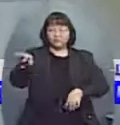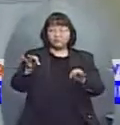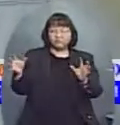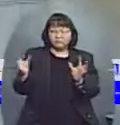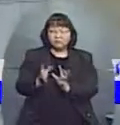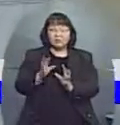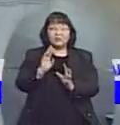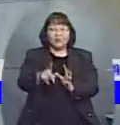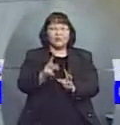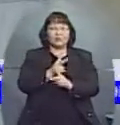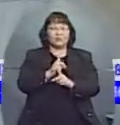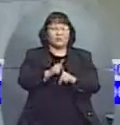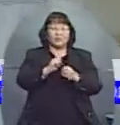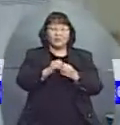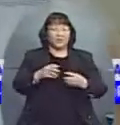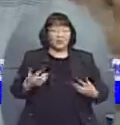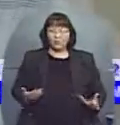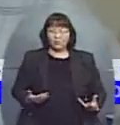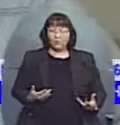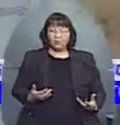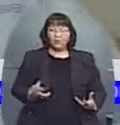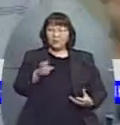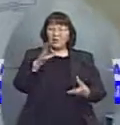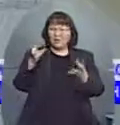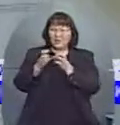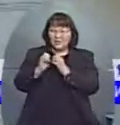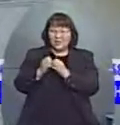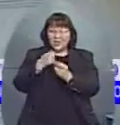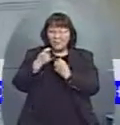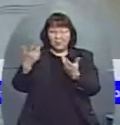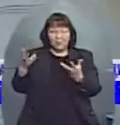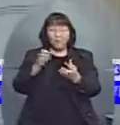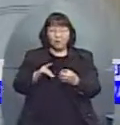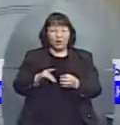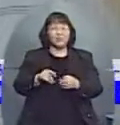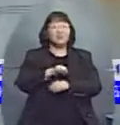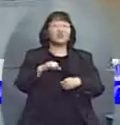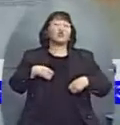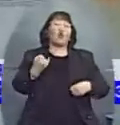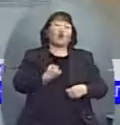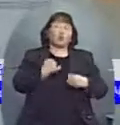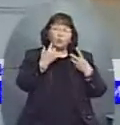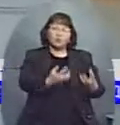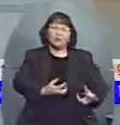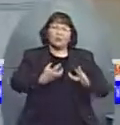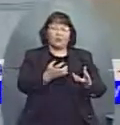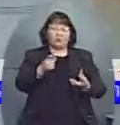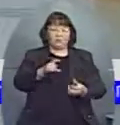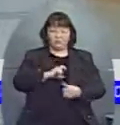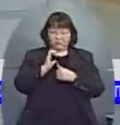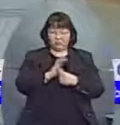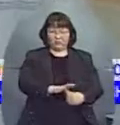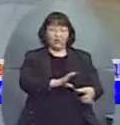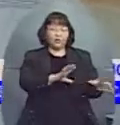шийдвэр гаргах чадахгүй учраас эндээс гарах ёстой олон шийдвэрүүдээр Хөвсгөл аймгийн хөдөлмөрчөд тохирч байна. Энийг хүний эрхтэй холбож бид нар ойлгох